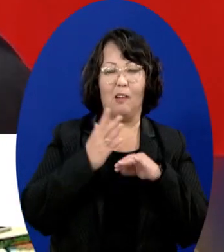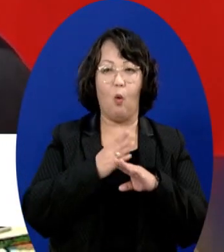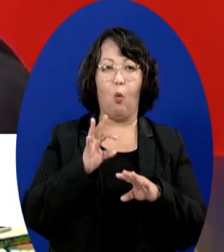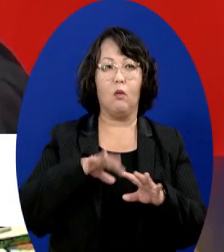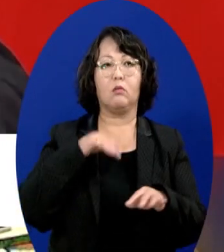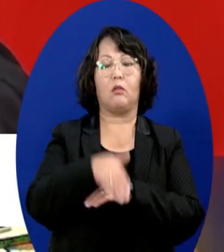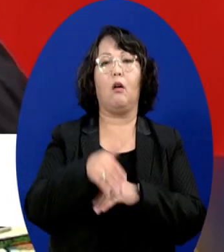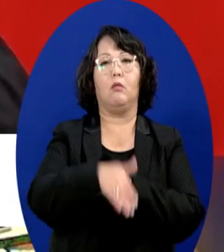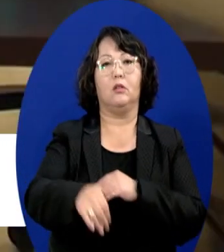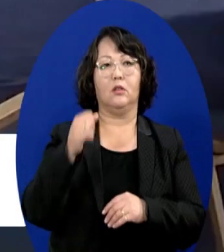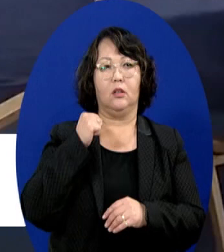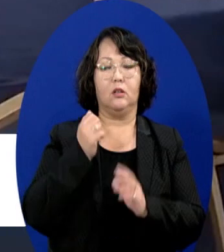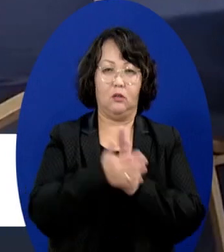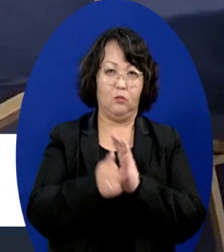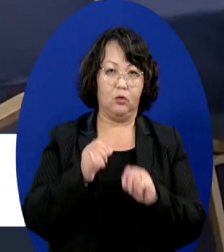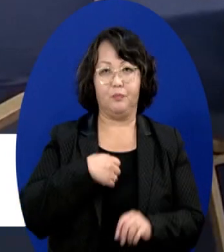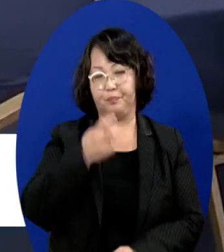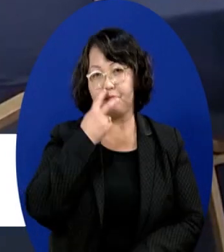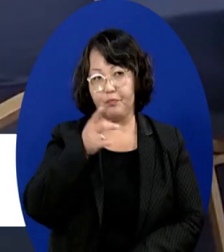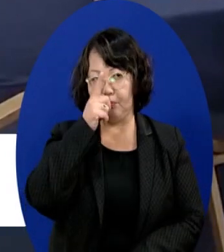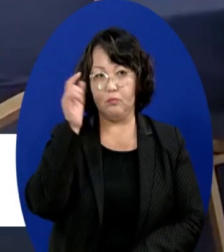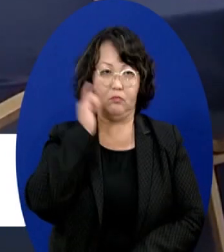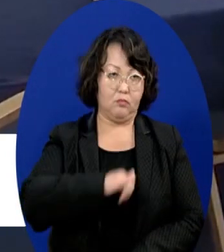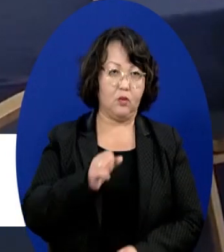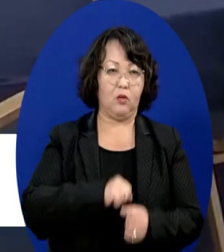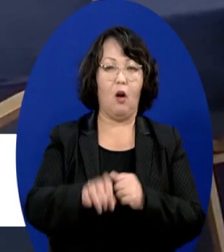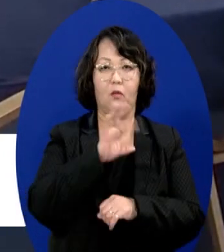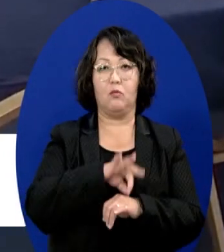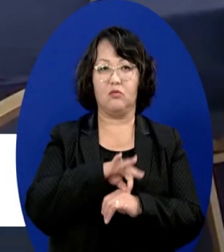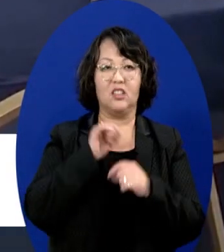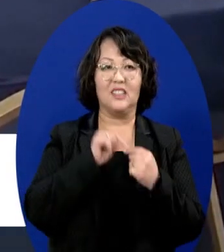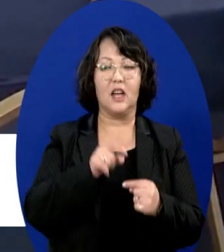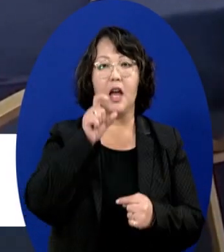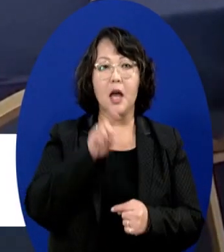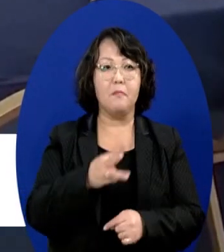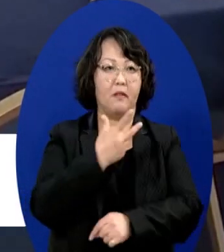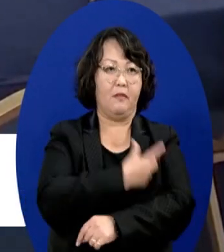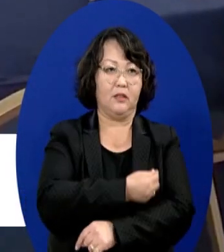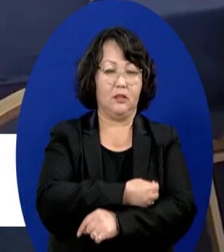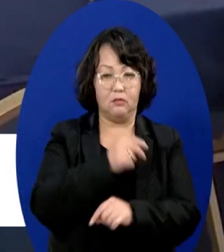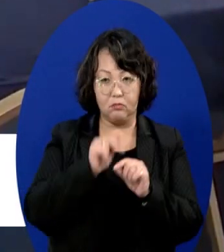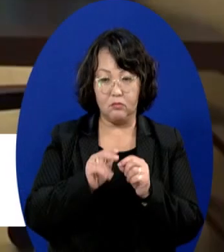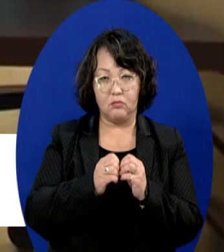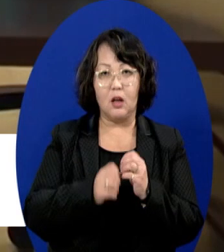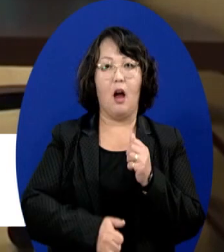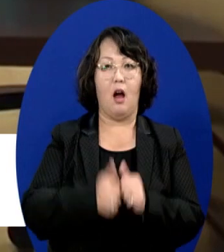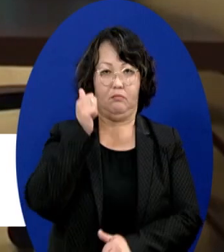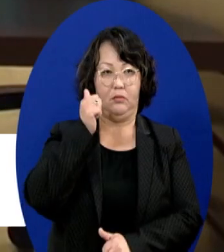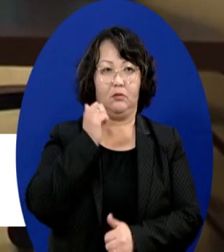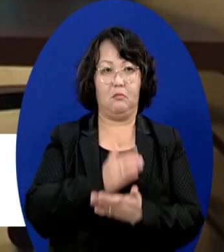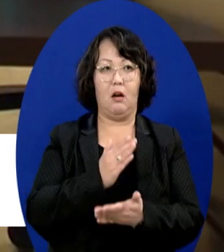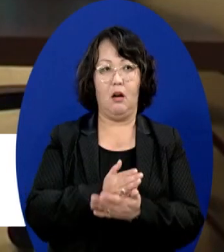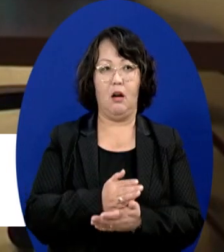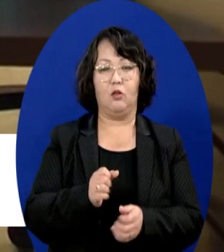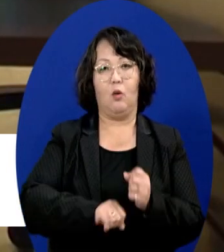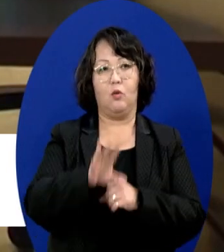чадвартай болсон гэж үзэж байна. Мөн тэрээр Оросд COVID-19-ийн эсрэг им вакцины туршилт амжилттай явагдаж байгаа нь цар